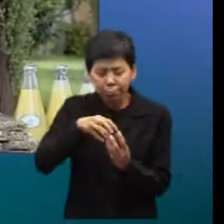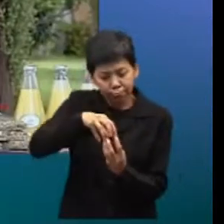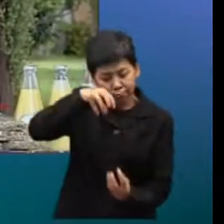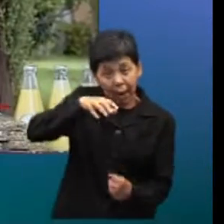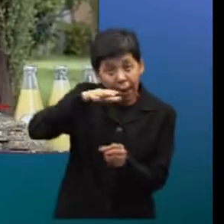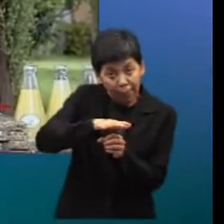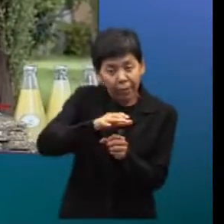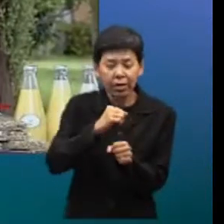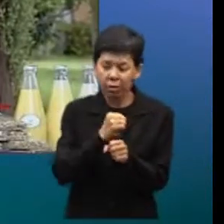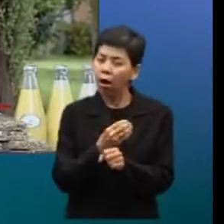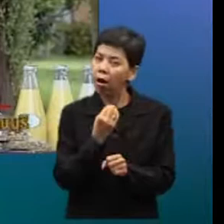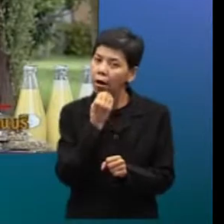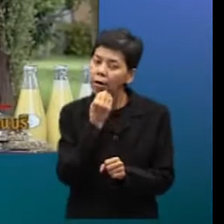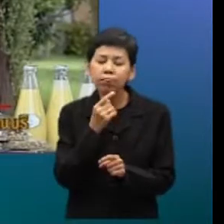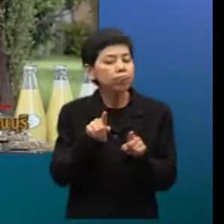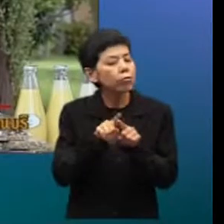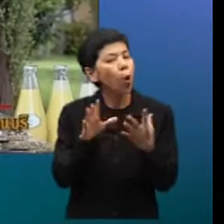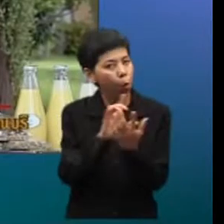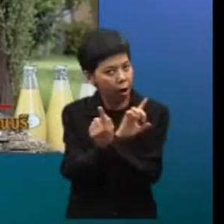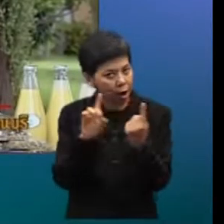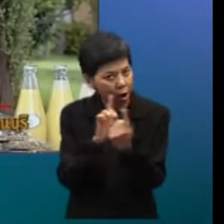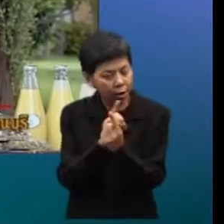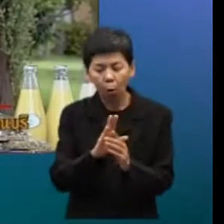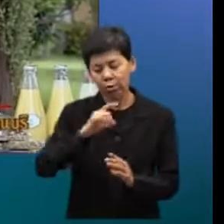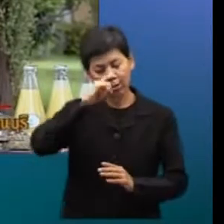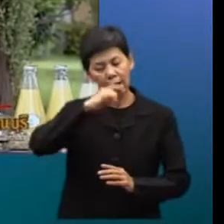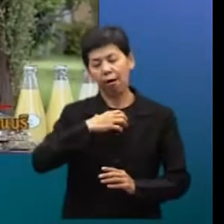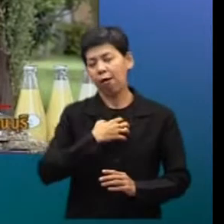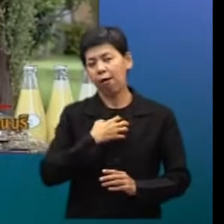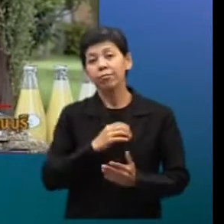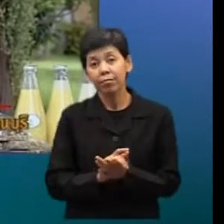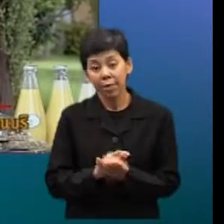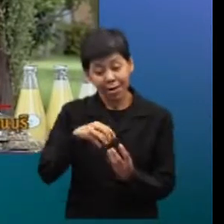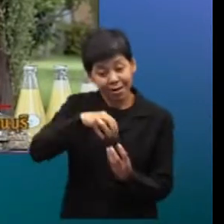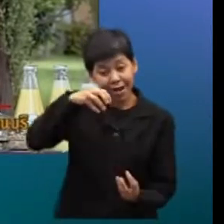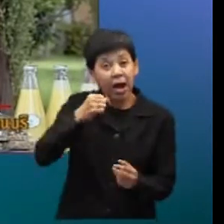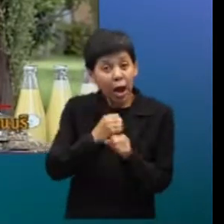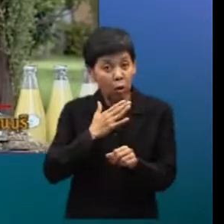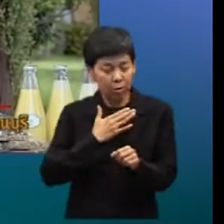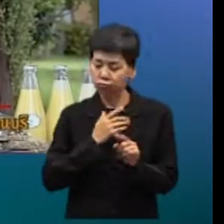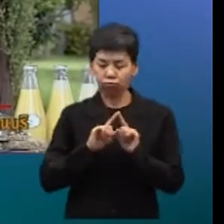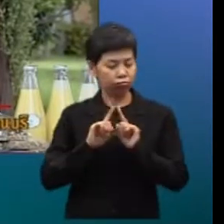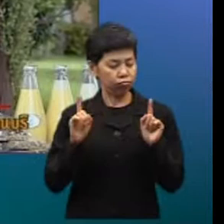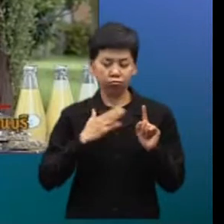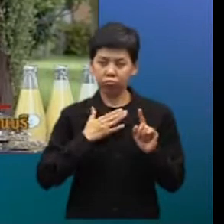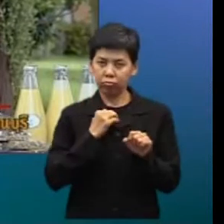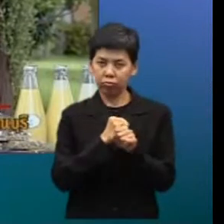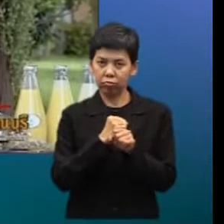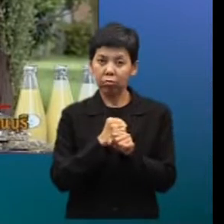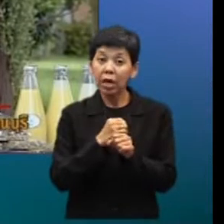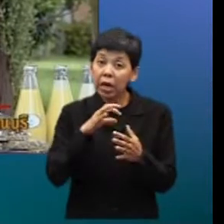าวหลามนะคะเราต้องการให้บริโภคแบบสากลเชิงวัฒนธรรมแบบภูมิปัญญาไทยนะคะข้าวหลามของไร่คุณมนแตกต่